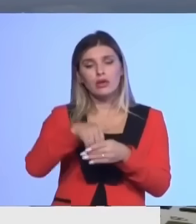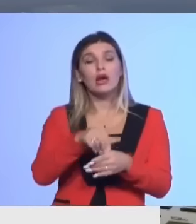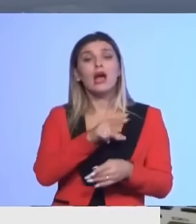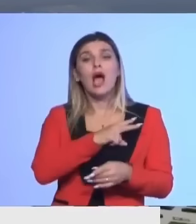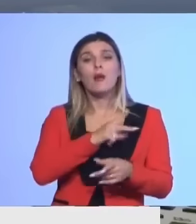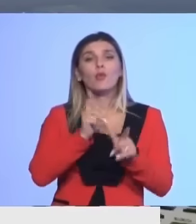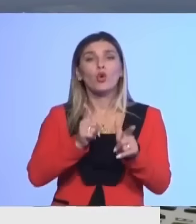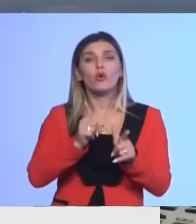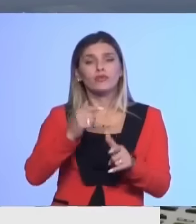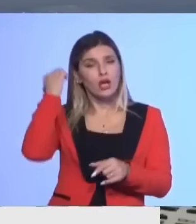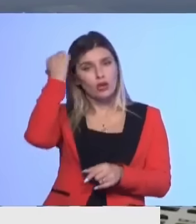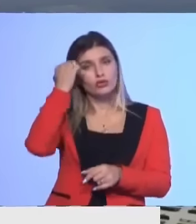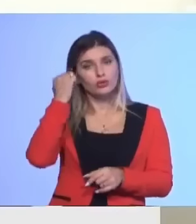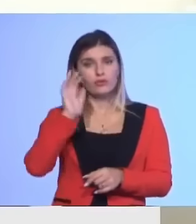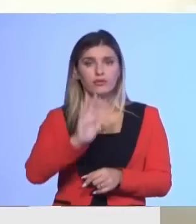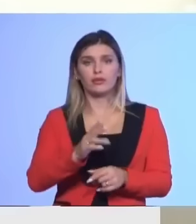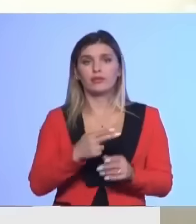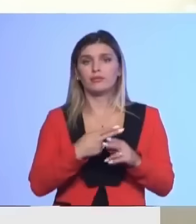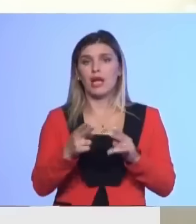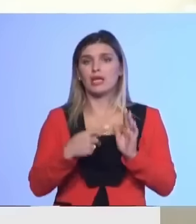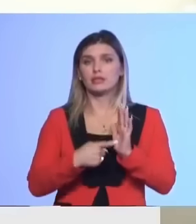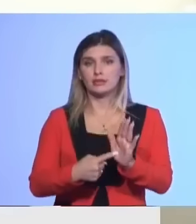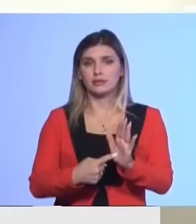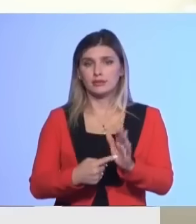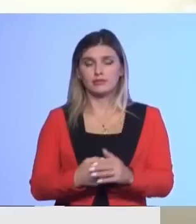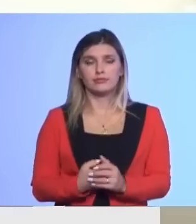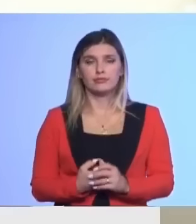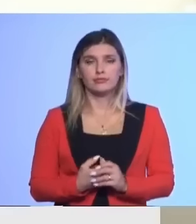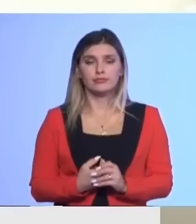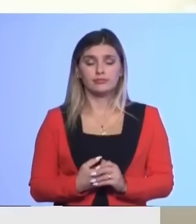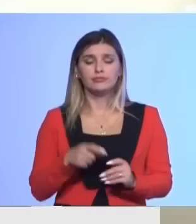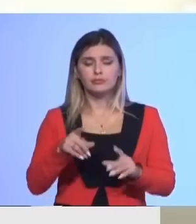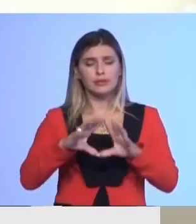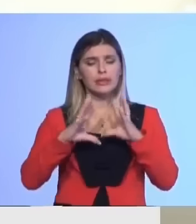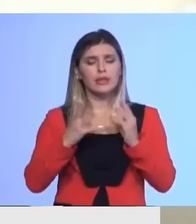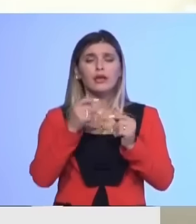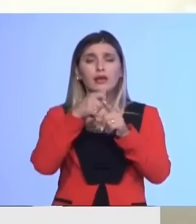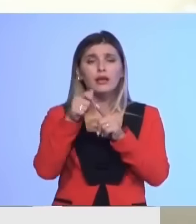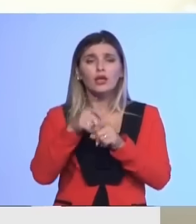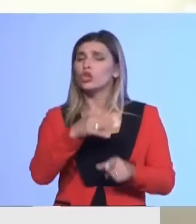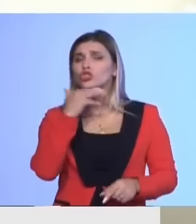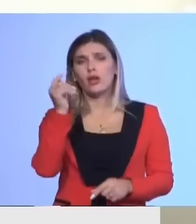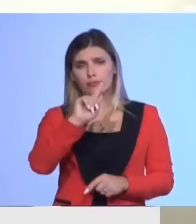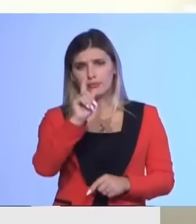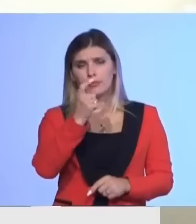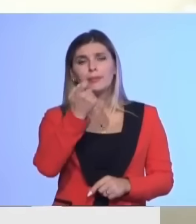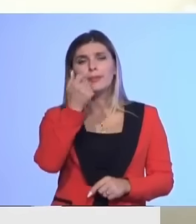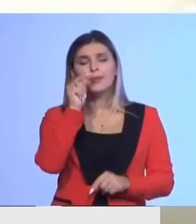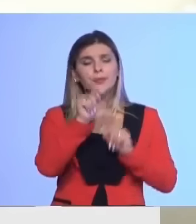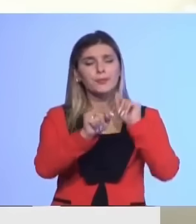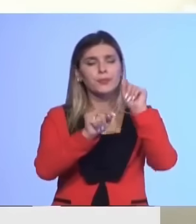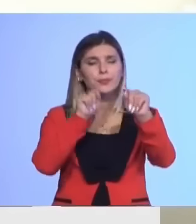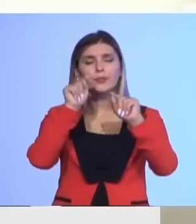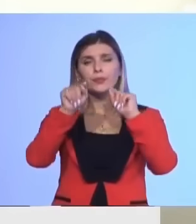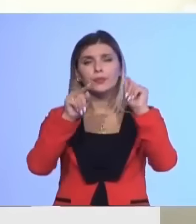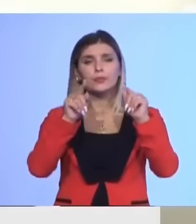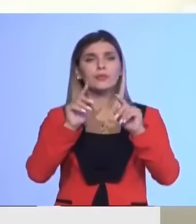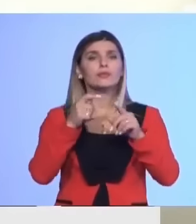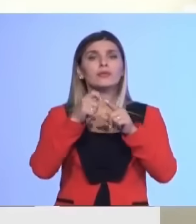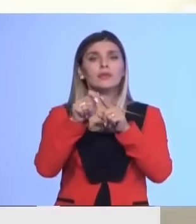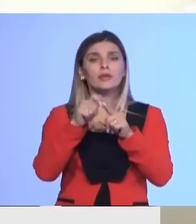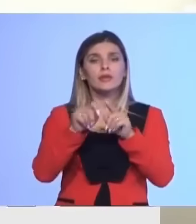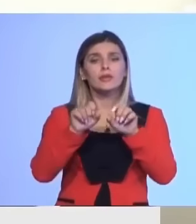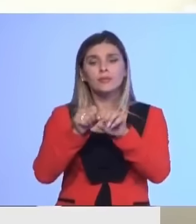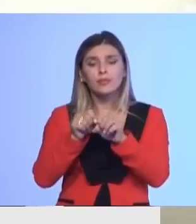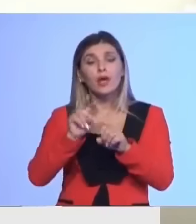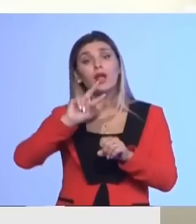luftën e shqiptarëve për liri. Ndërhyrjet e parashikuara janë minimale. Nuk parashihet ndërtimi i godinave të